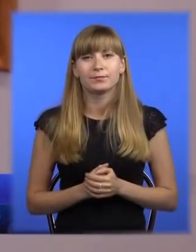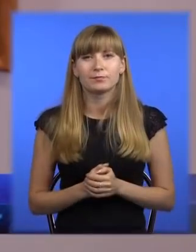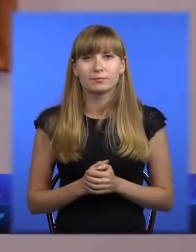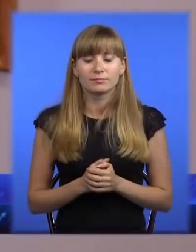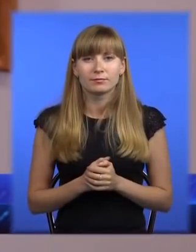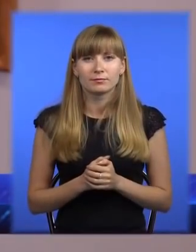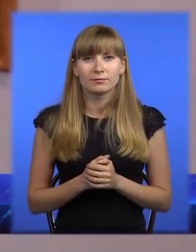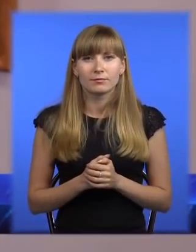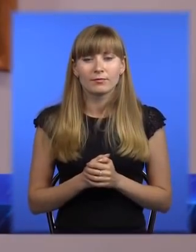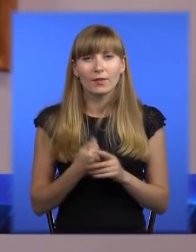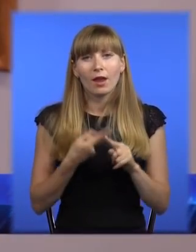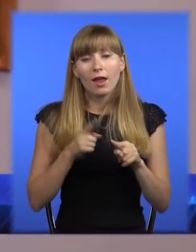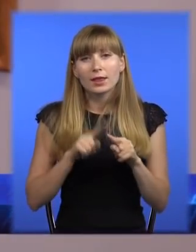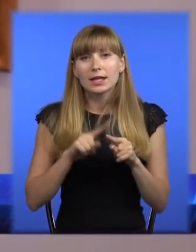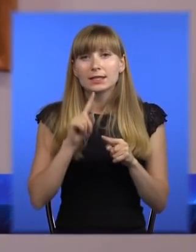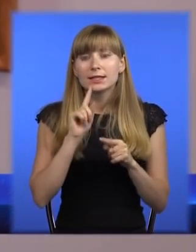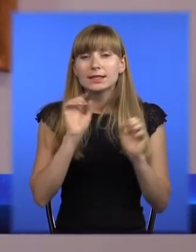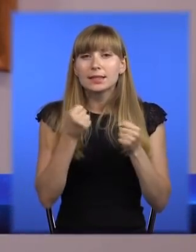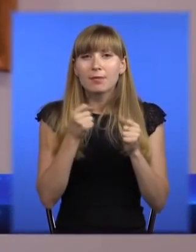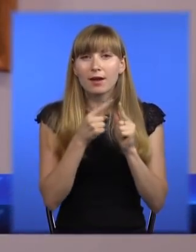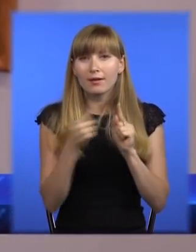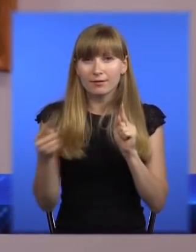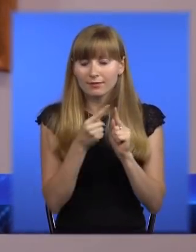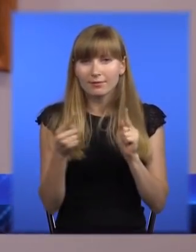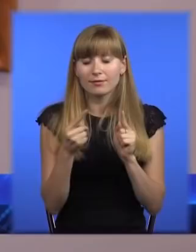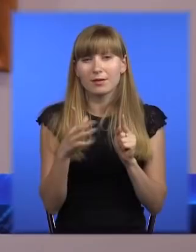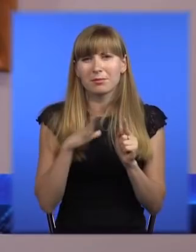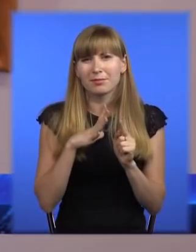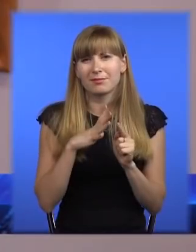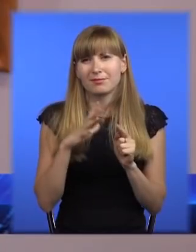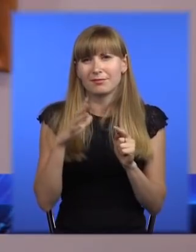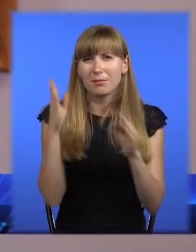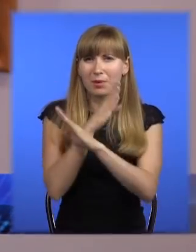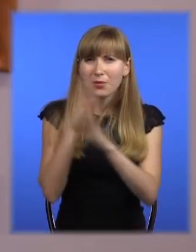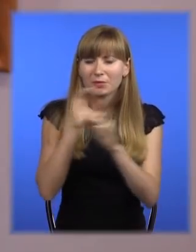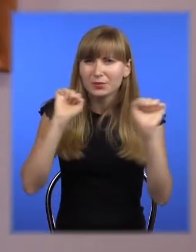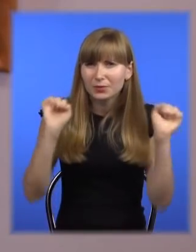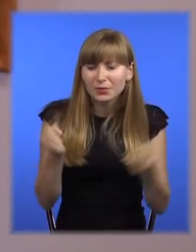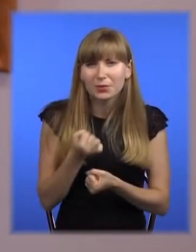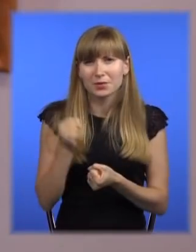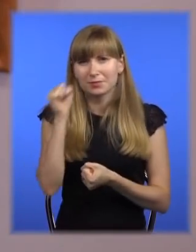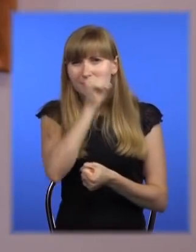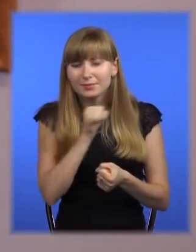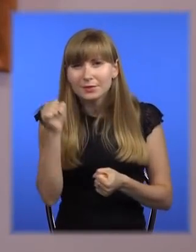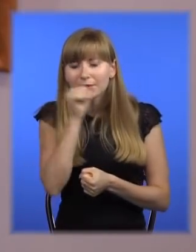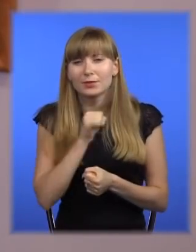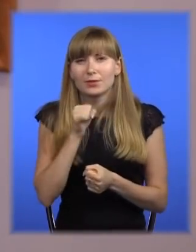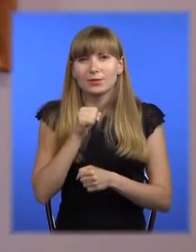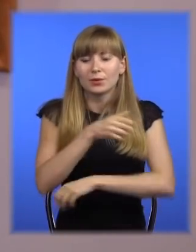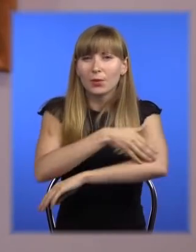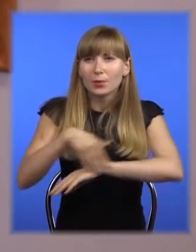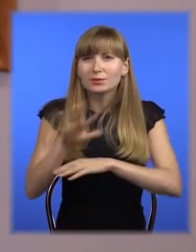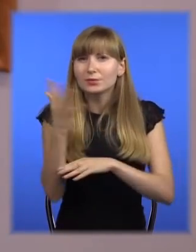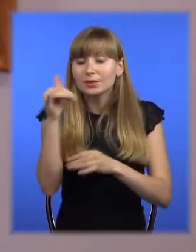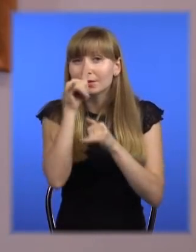за период, наверное, зимней распутицы, когда было неуютно, когда было холодно, когда не всегда выйдешь на улицу, а